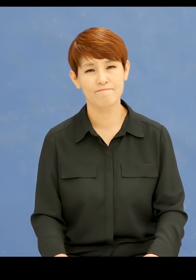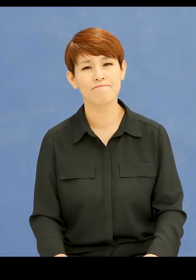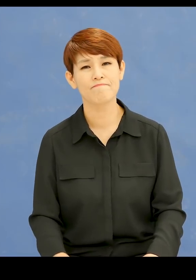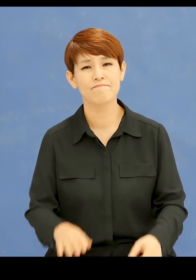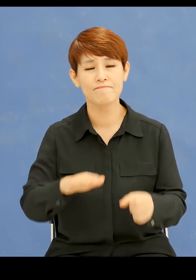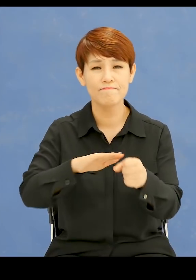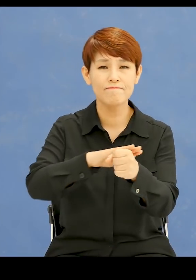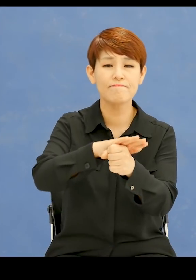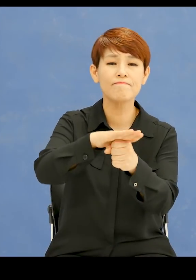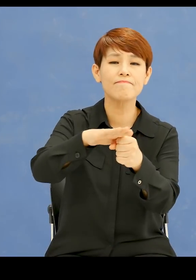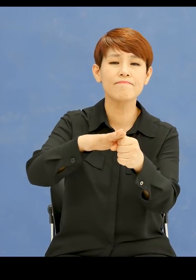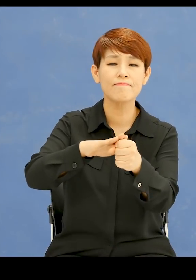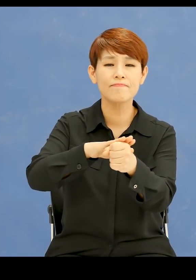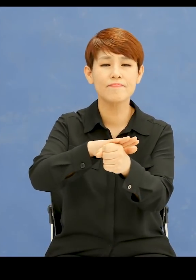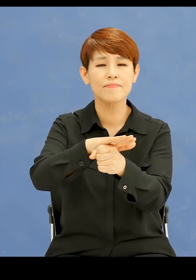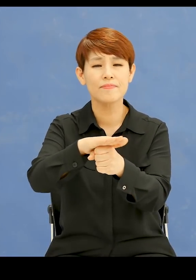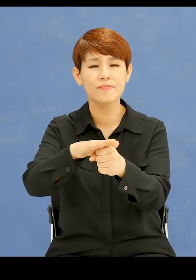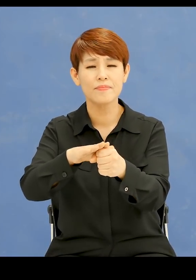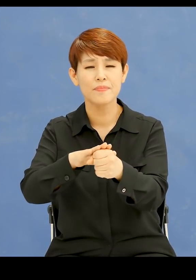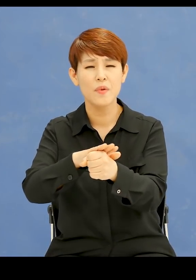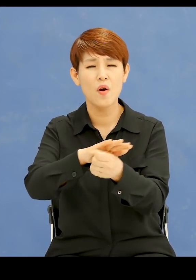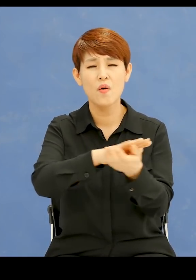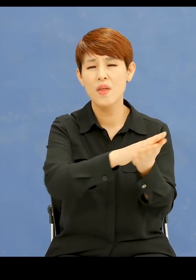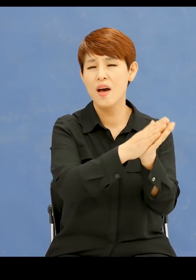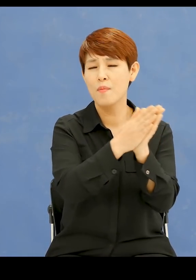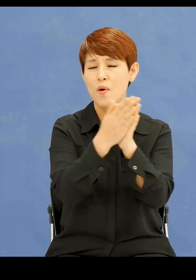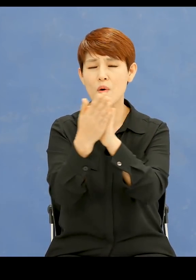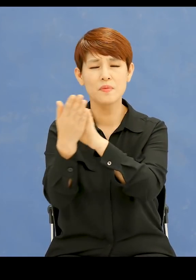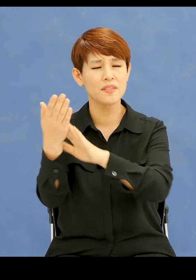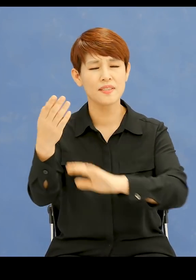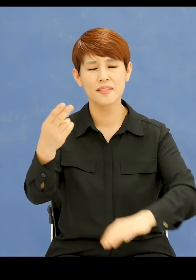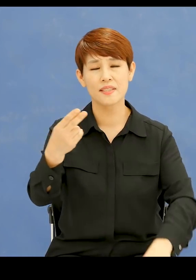그 사랑